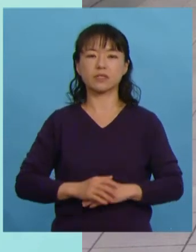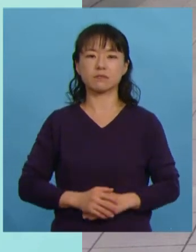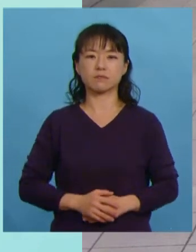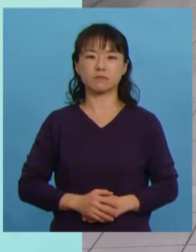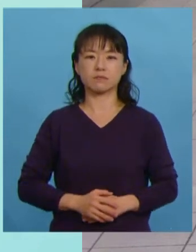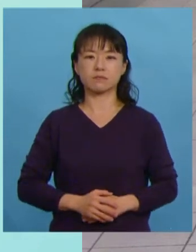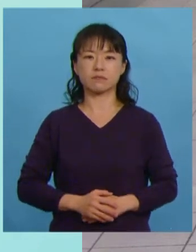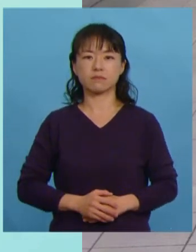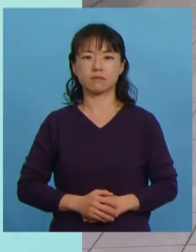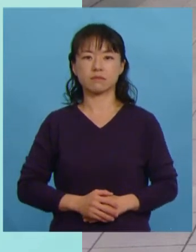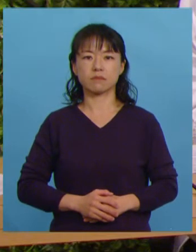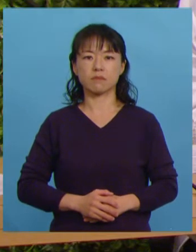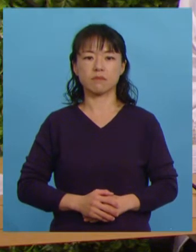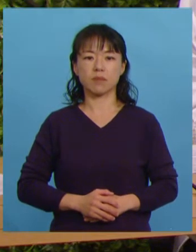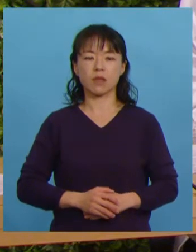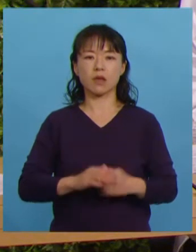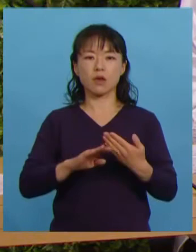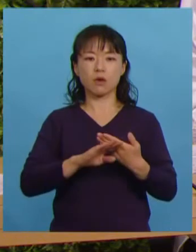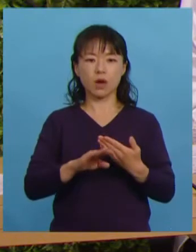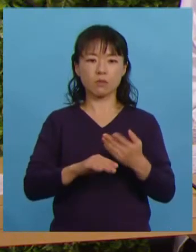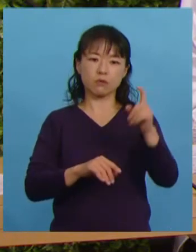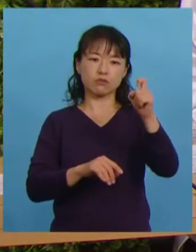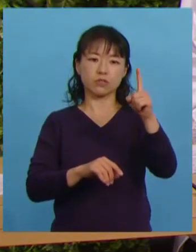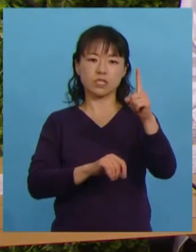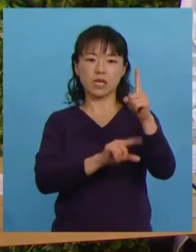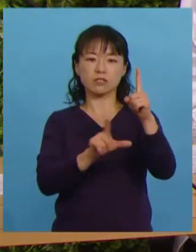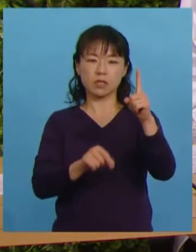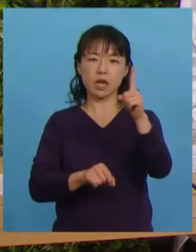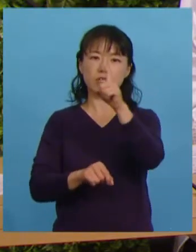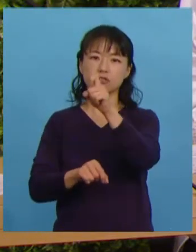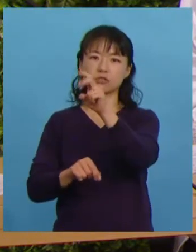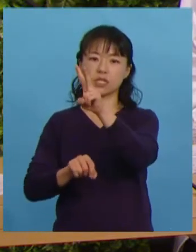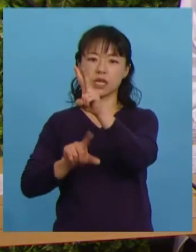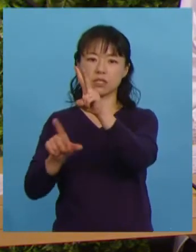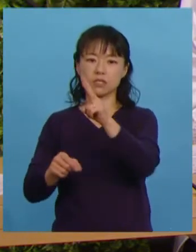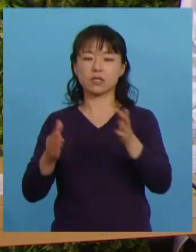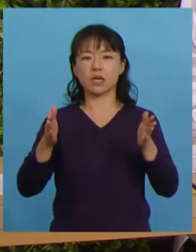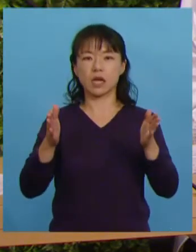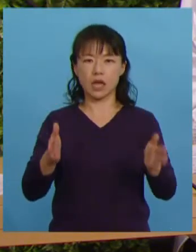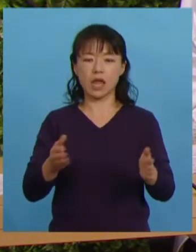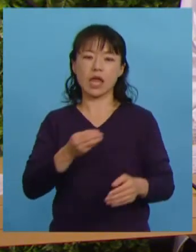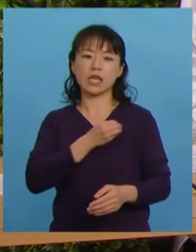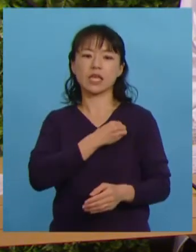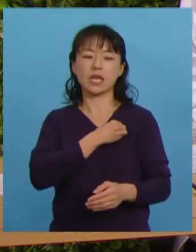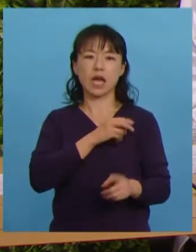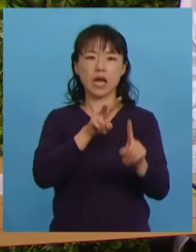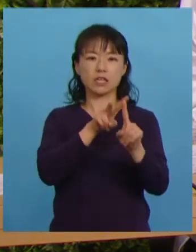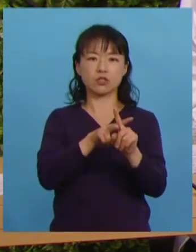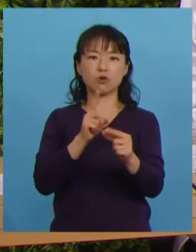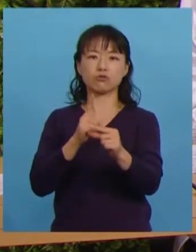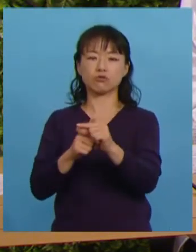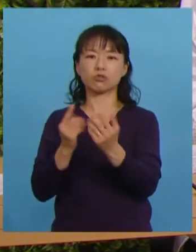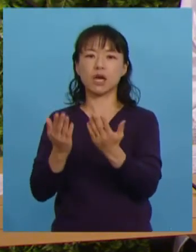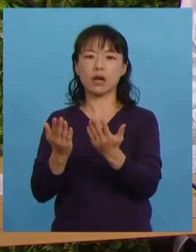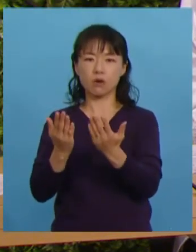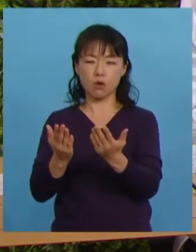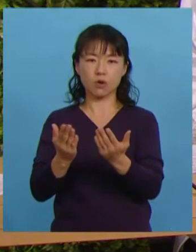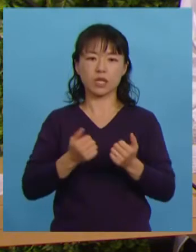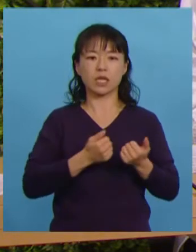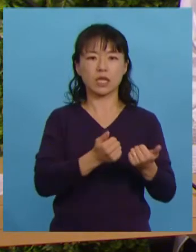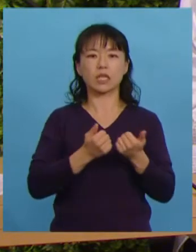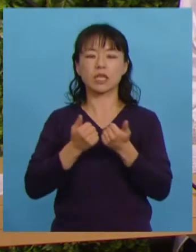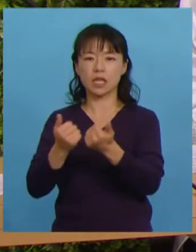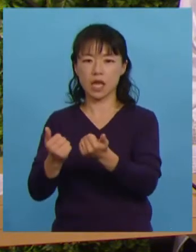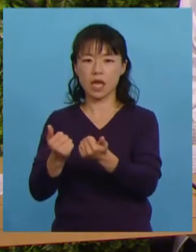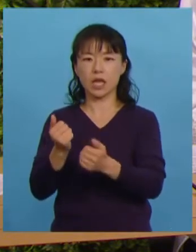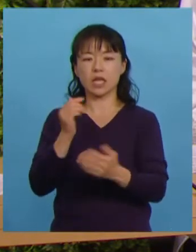。 はい、 他にも11月から12月にかけて人権擁護委員が市内の小中学校や園を訪問して人権